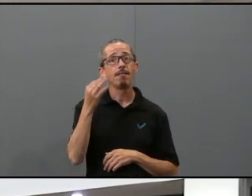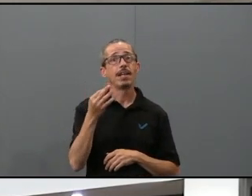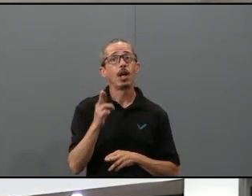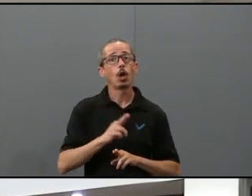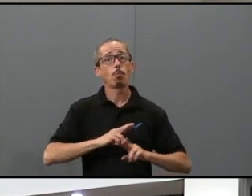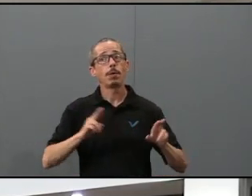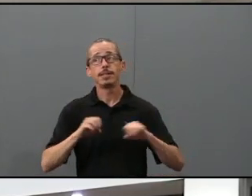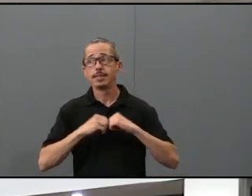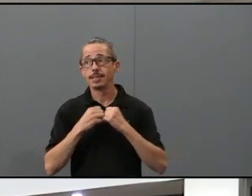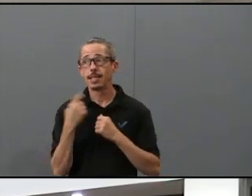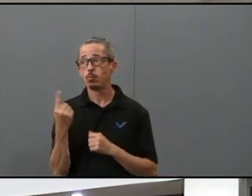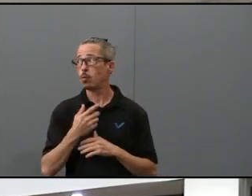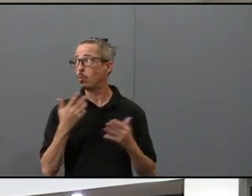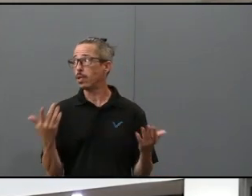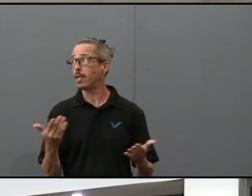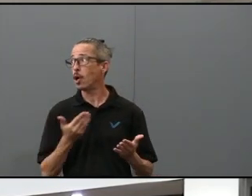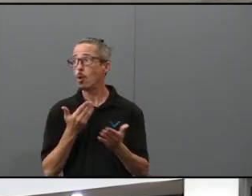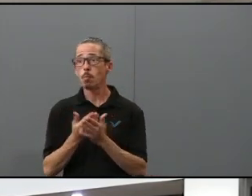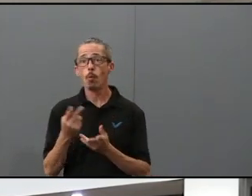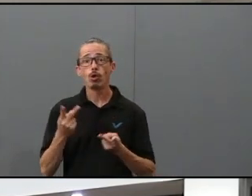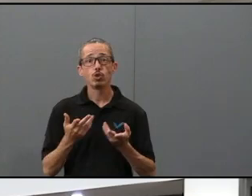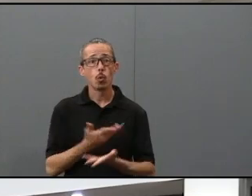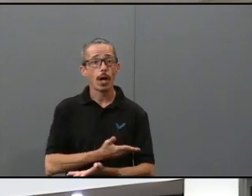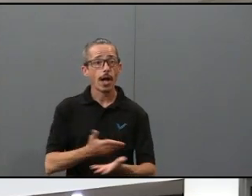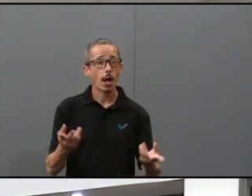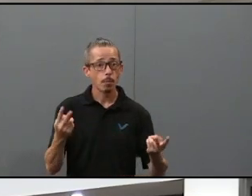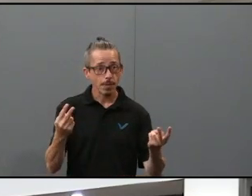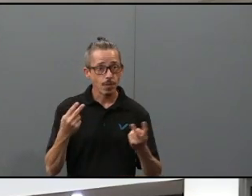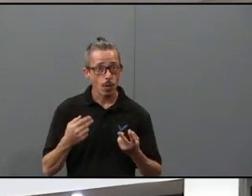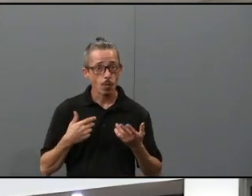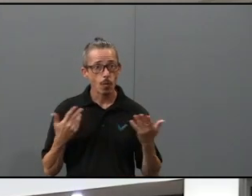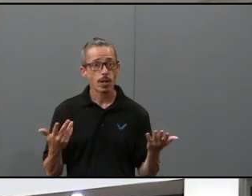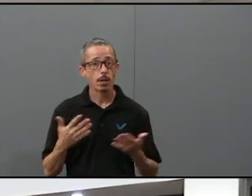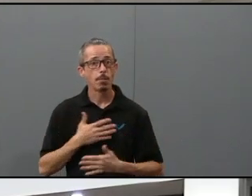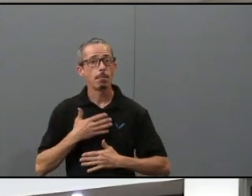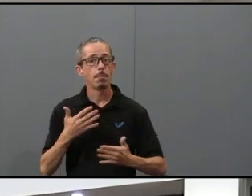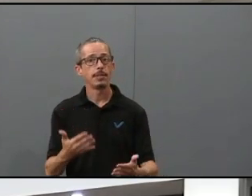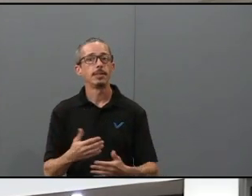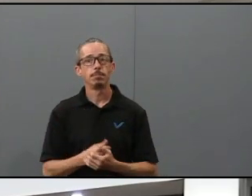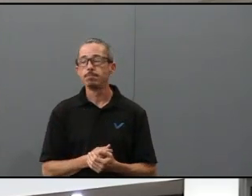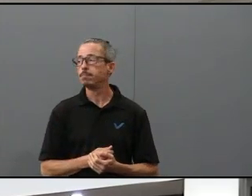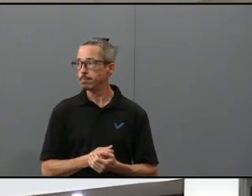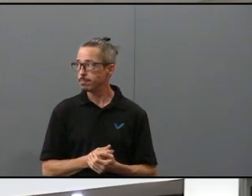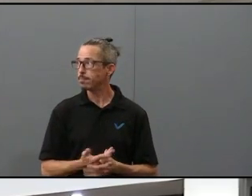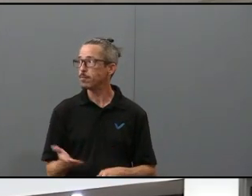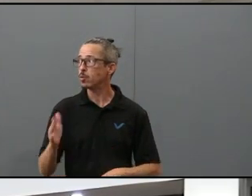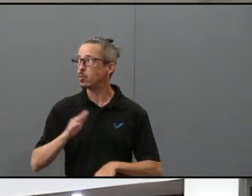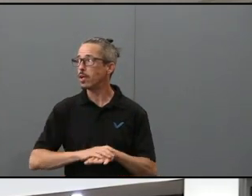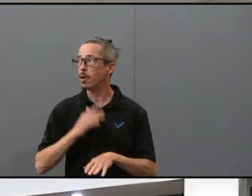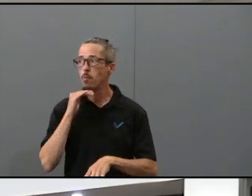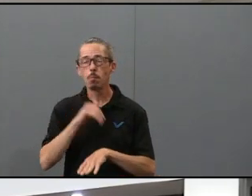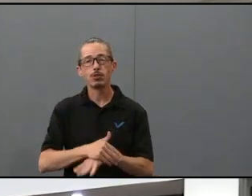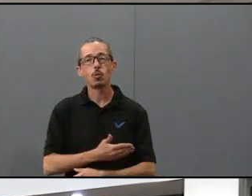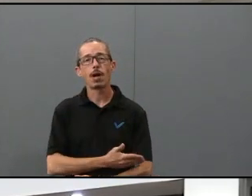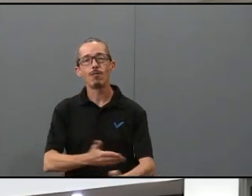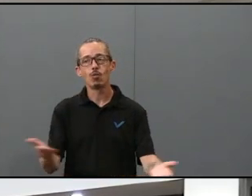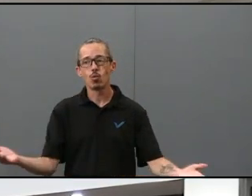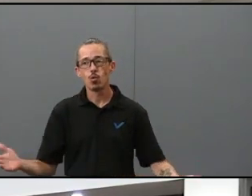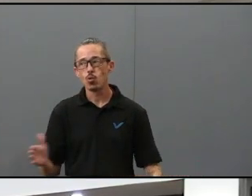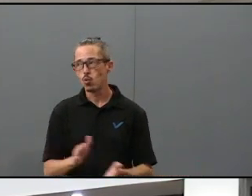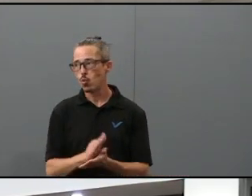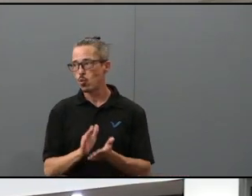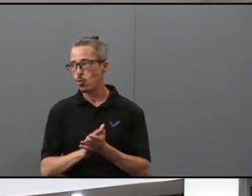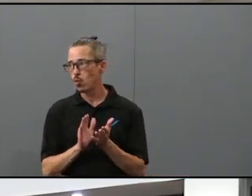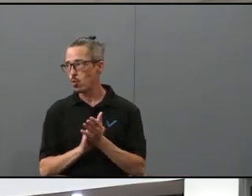est toute notre équipe c'est d'être proche des citoyens fait venez nous voir ça nous fait un immense plaisir sur ce bonne soirée à tous merci